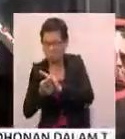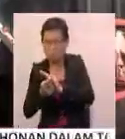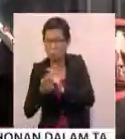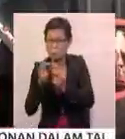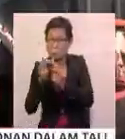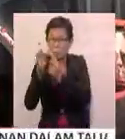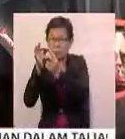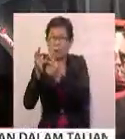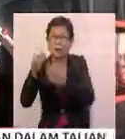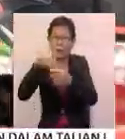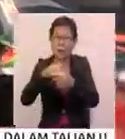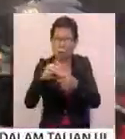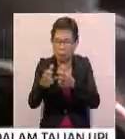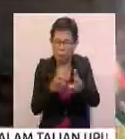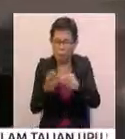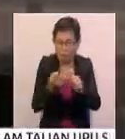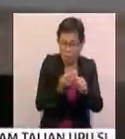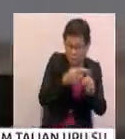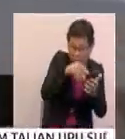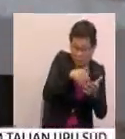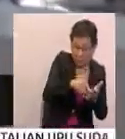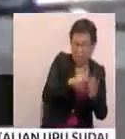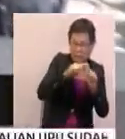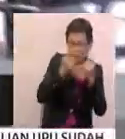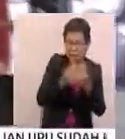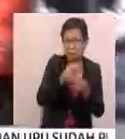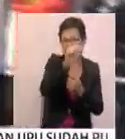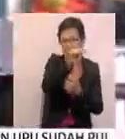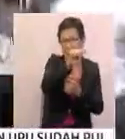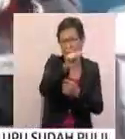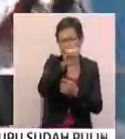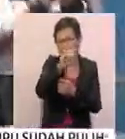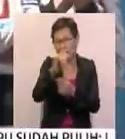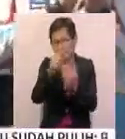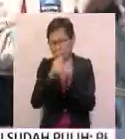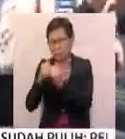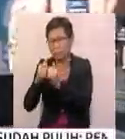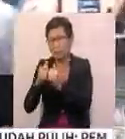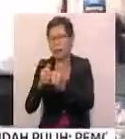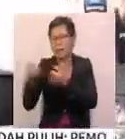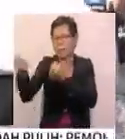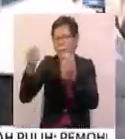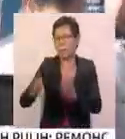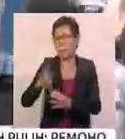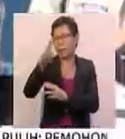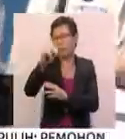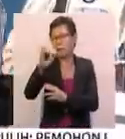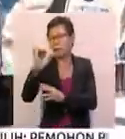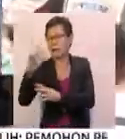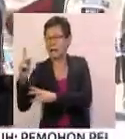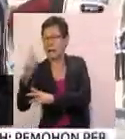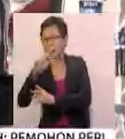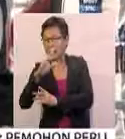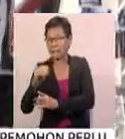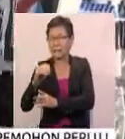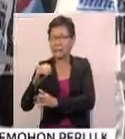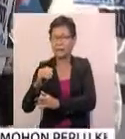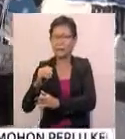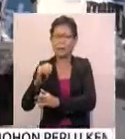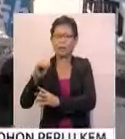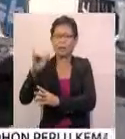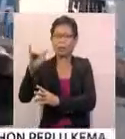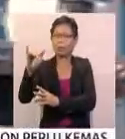strategi. Dalam perlumbaan pertama ini, tim AAI bersama pemandunya Nick Yeloli dan Junson